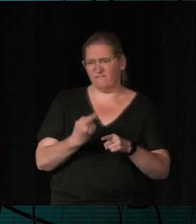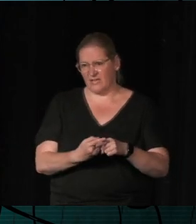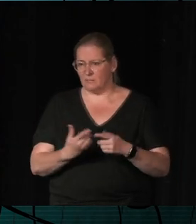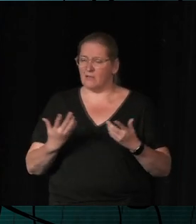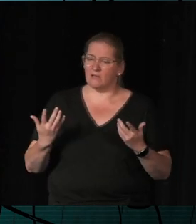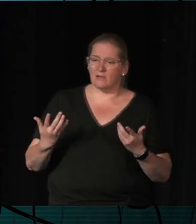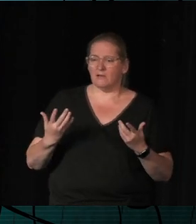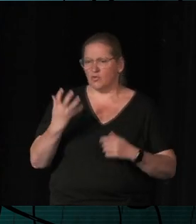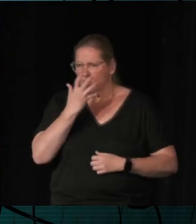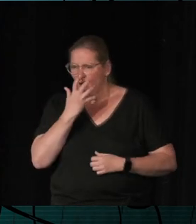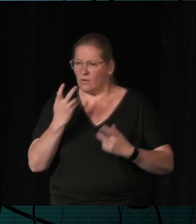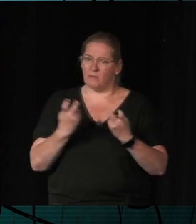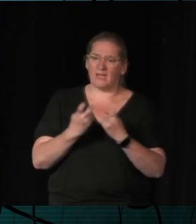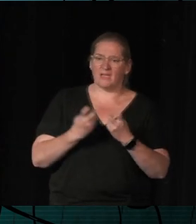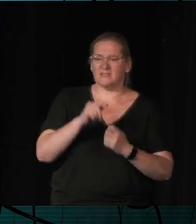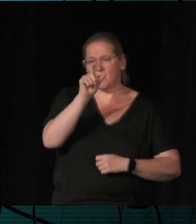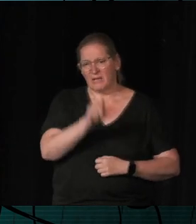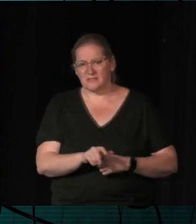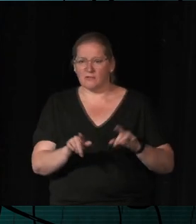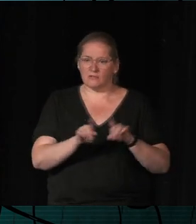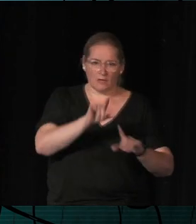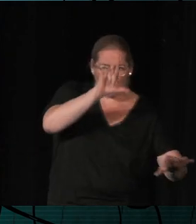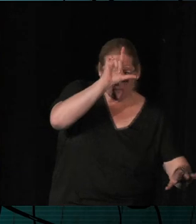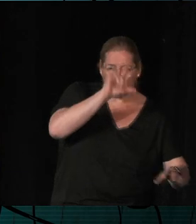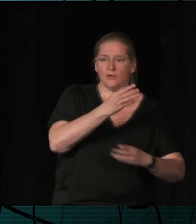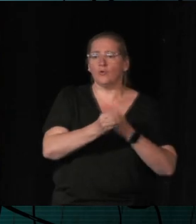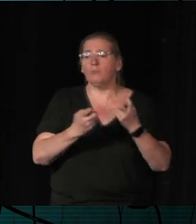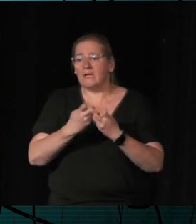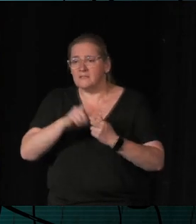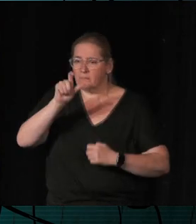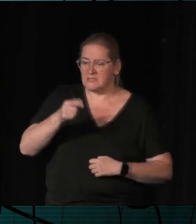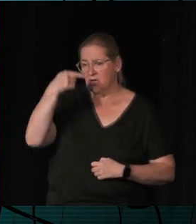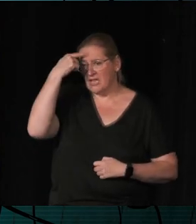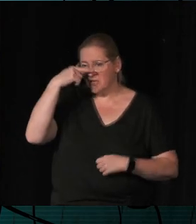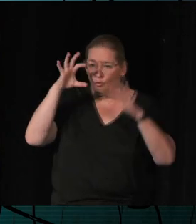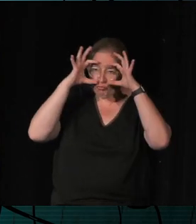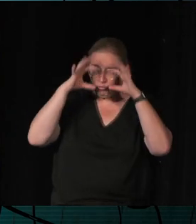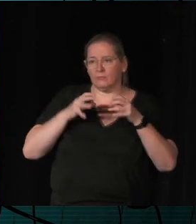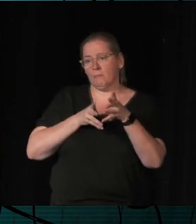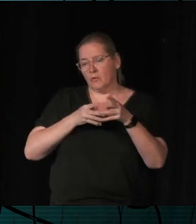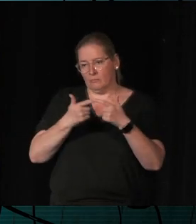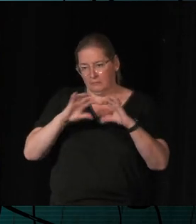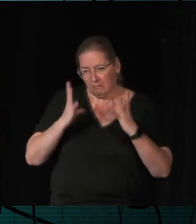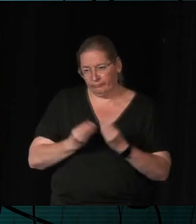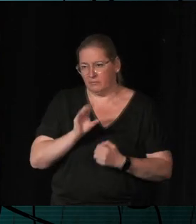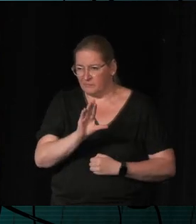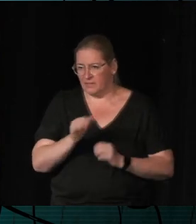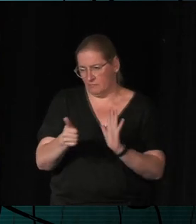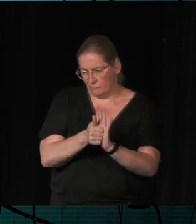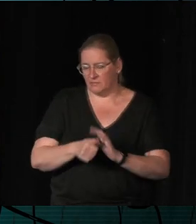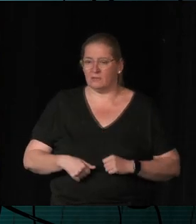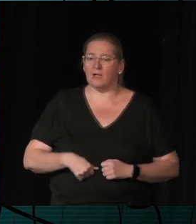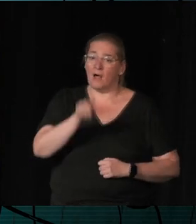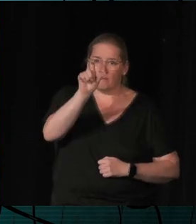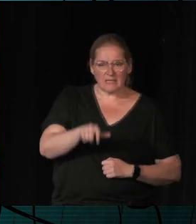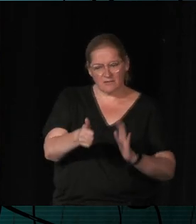jock très populaire, le stoner, l'intello. Et donc nous, en tant que joueurs, on va forcément se positionner par rapport à ces personnages. On va soit vraiment se prendre d'affection